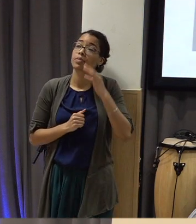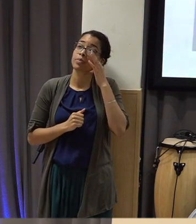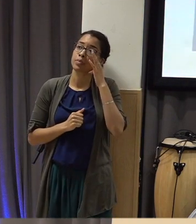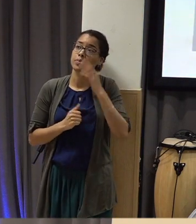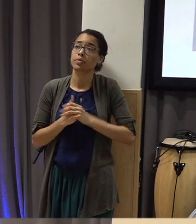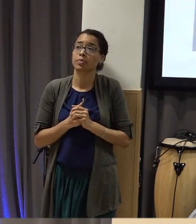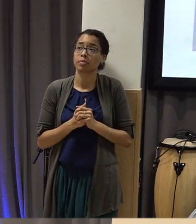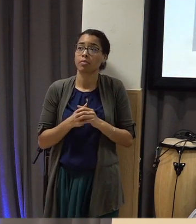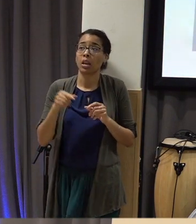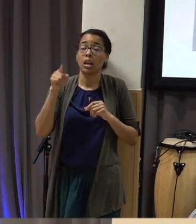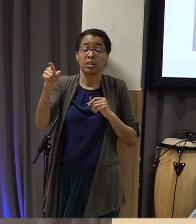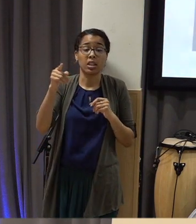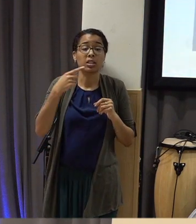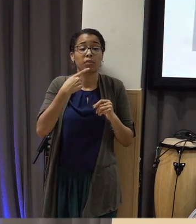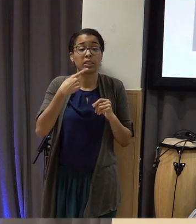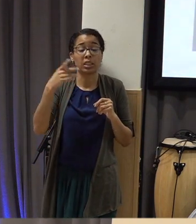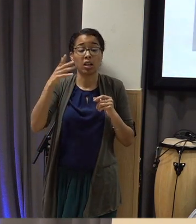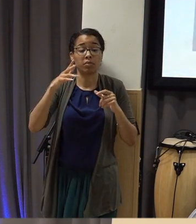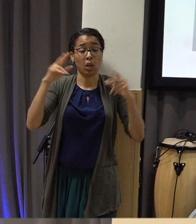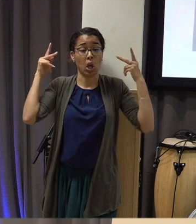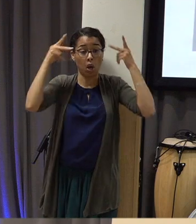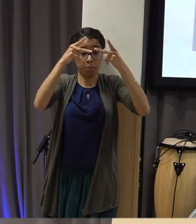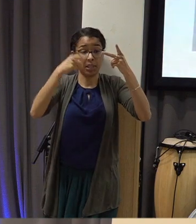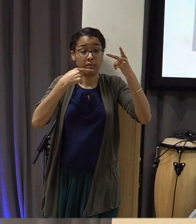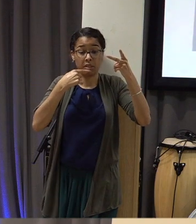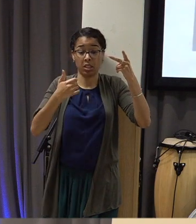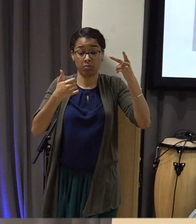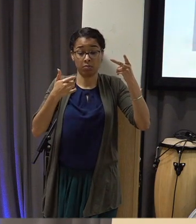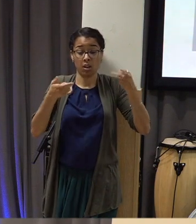c'était une autocratie. C'est-à-dire que le pouvoir